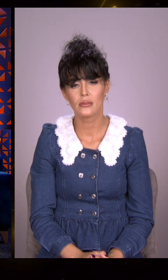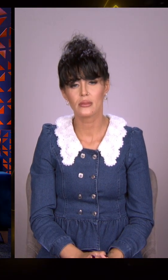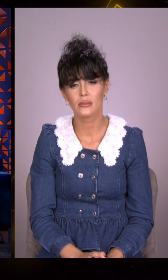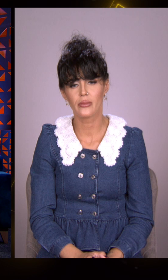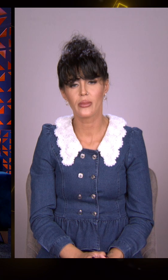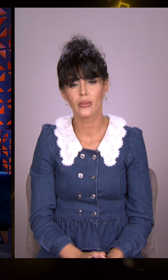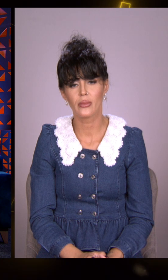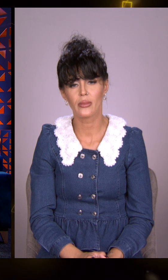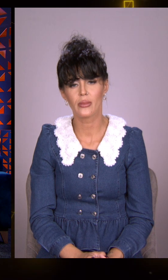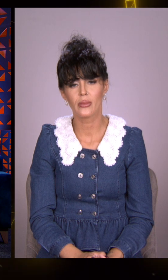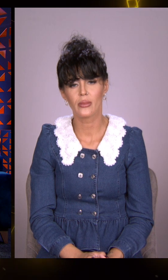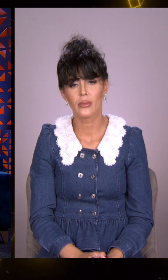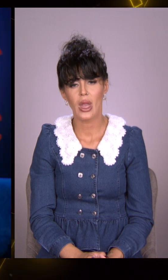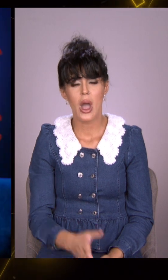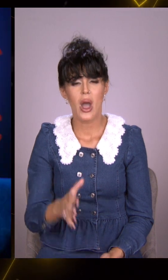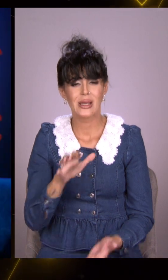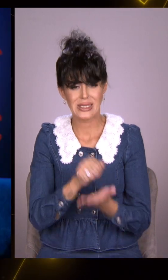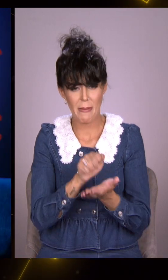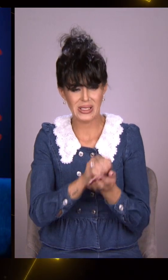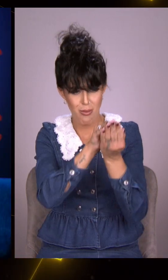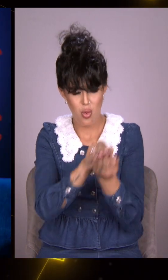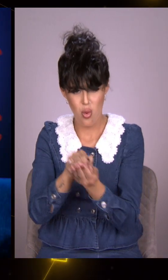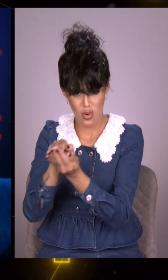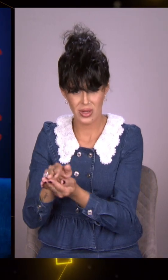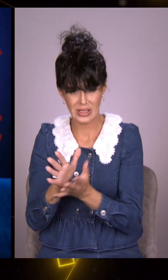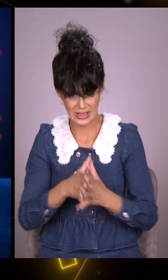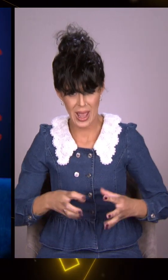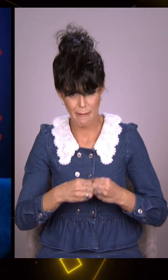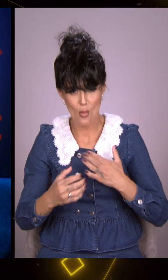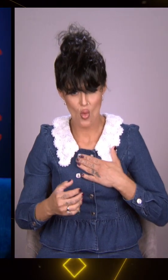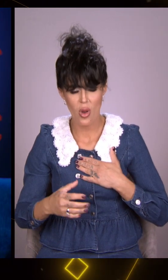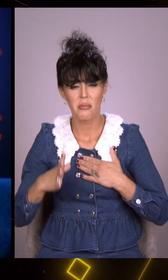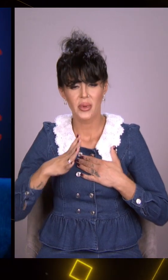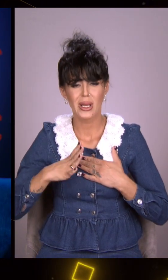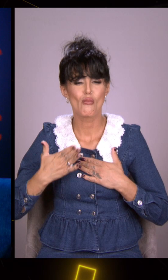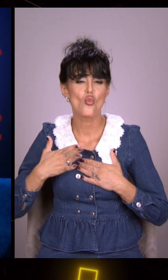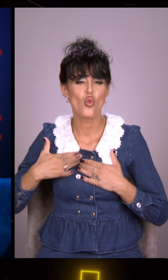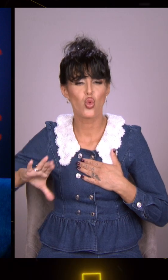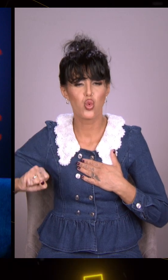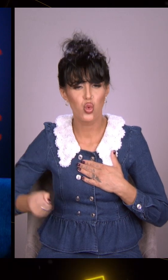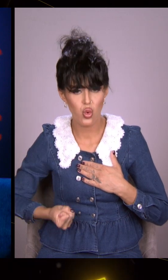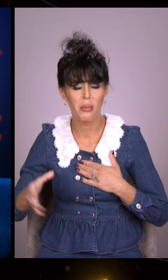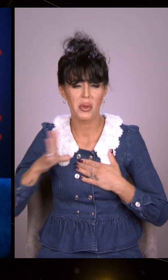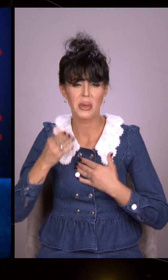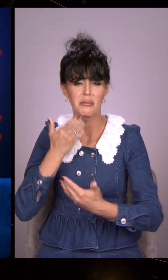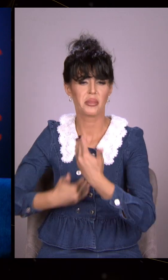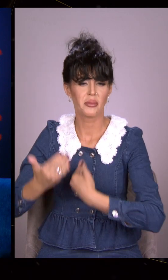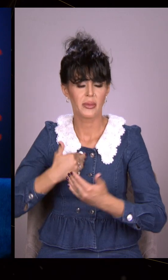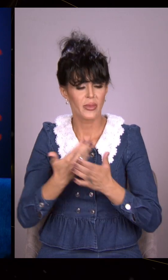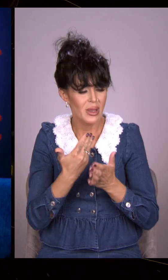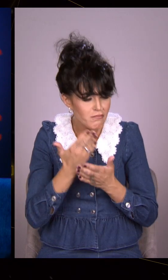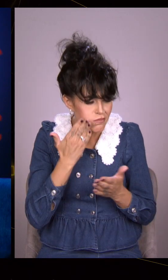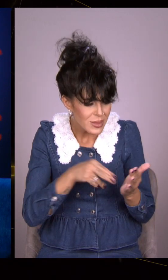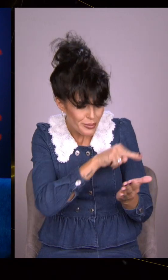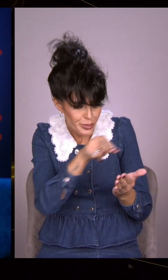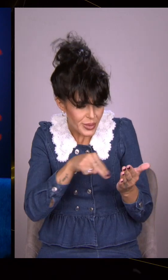друзі, які займалися похороном. Мені дзвонили, конкретно по мамі питали, по чому можна